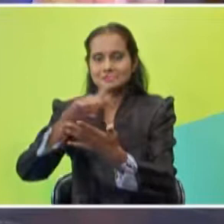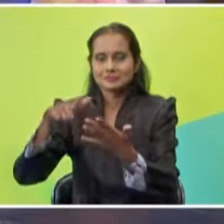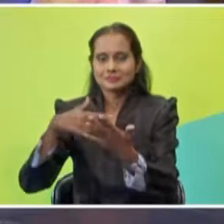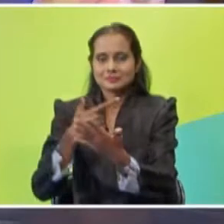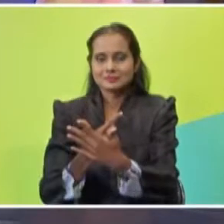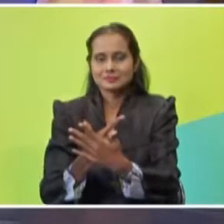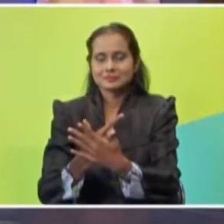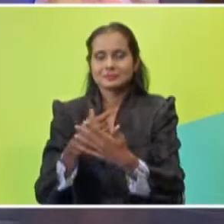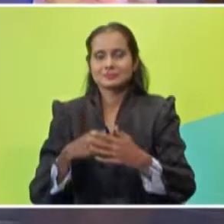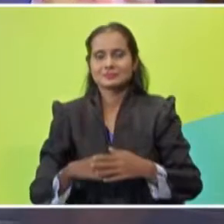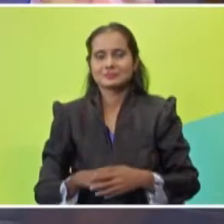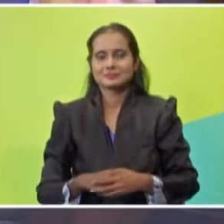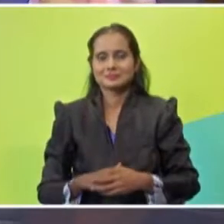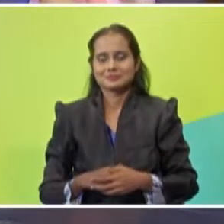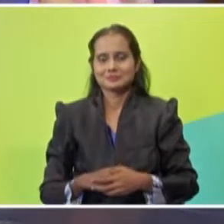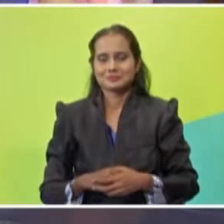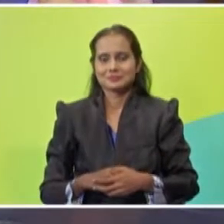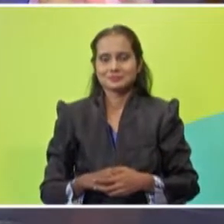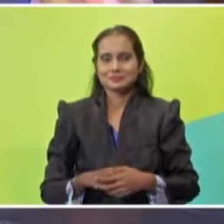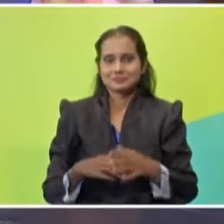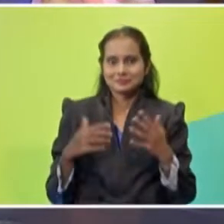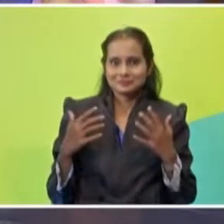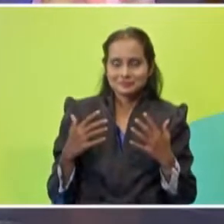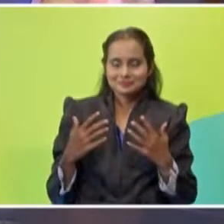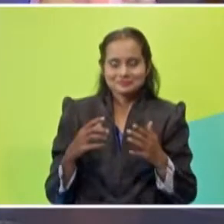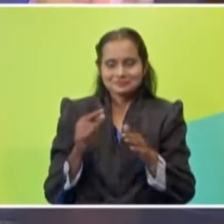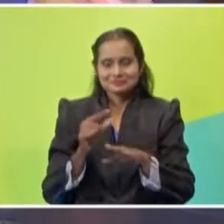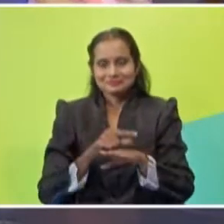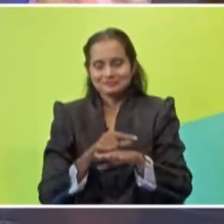rumah takut enak beli tapi tak biasa